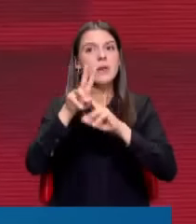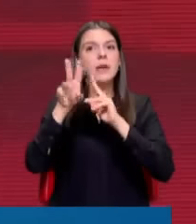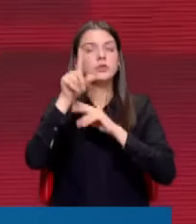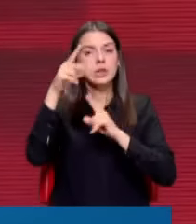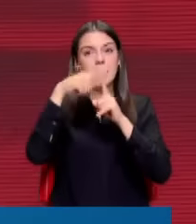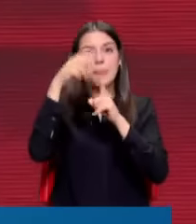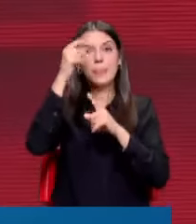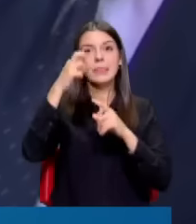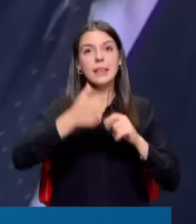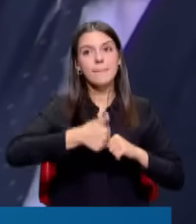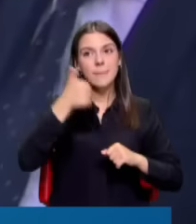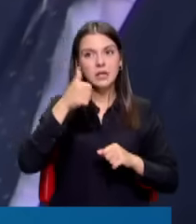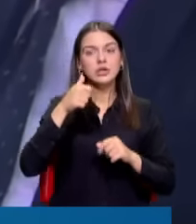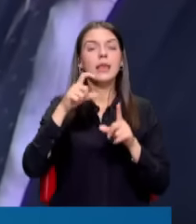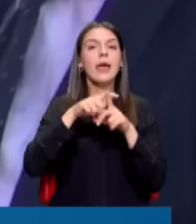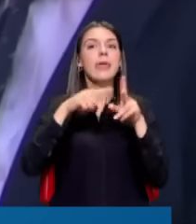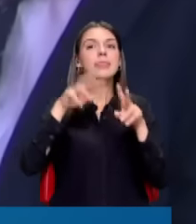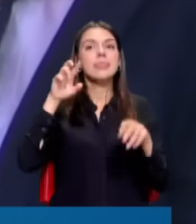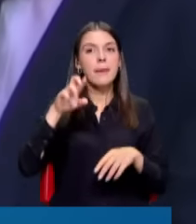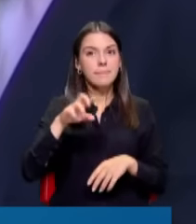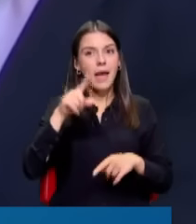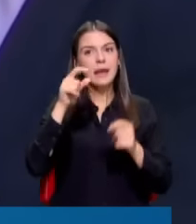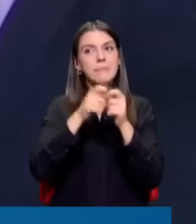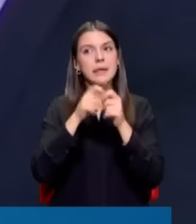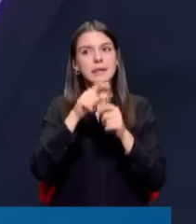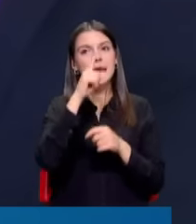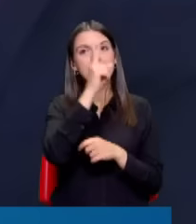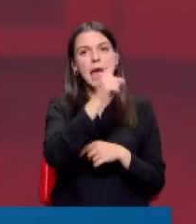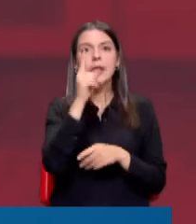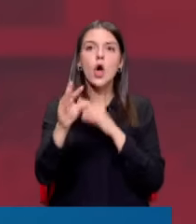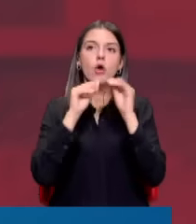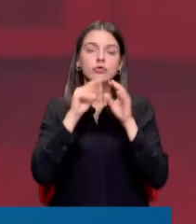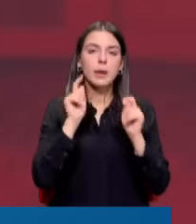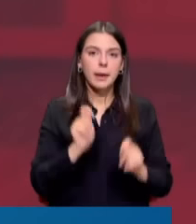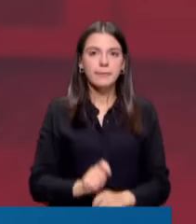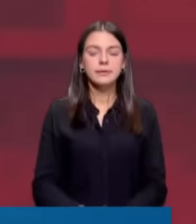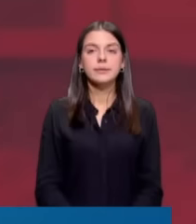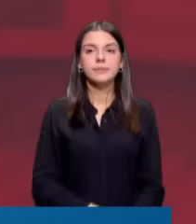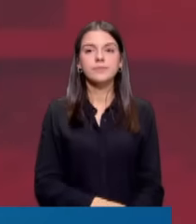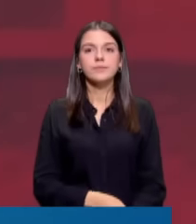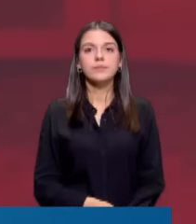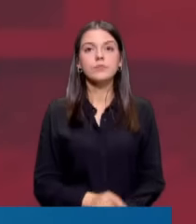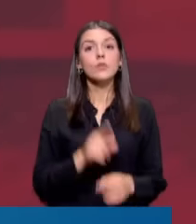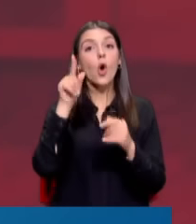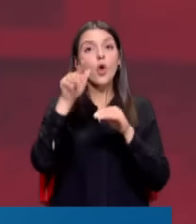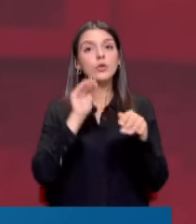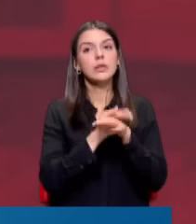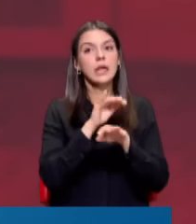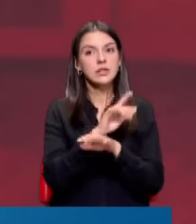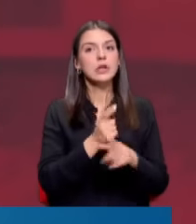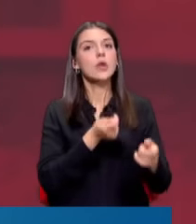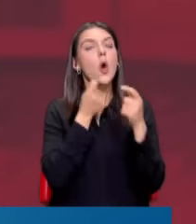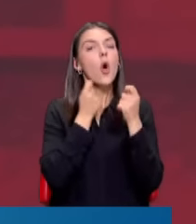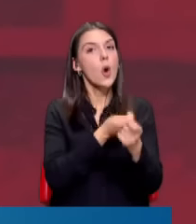Başkanı Erkan Baş ve DEM Parti Eş Başkanı Bakırhan birer konuşma yaptı. Onun yaşayışı ve